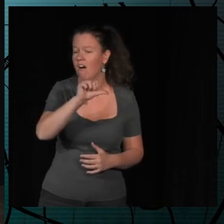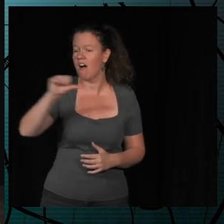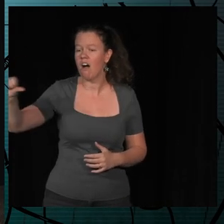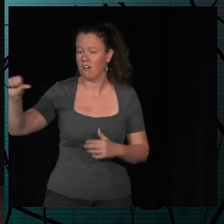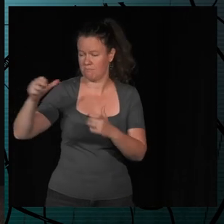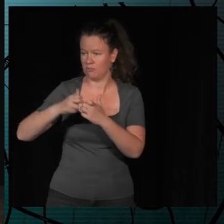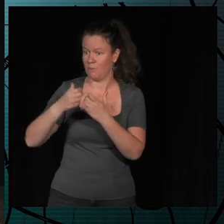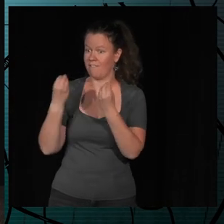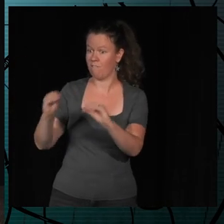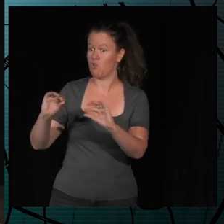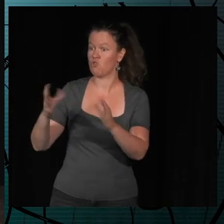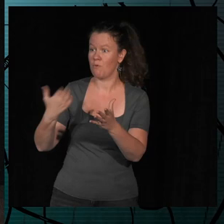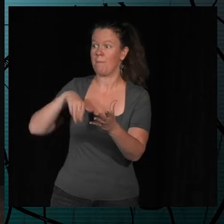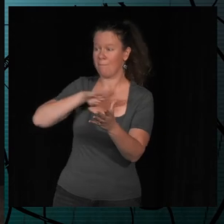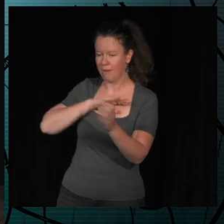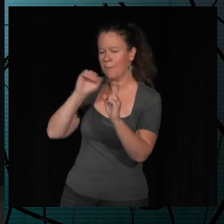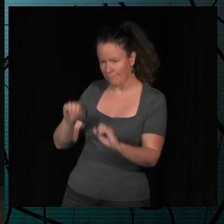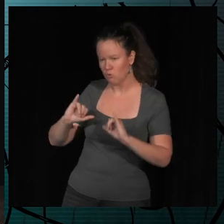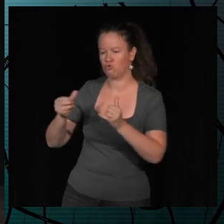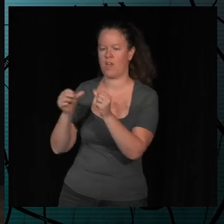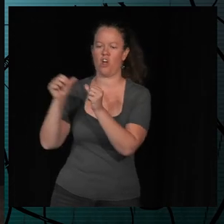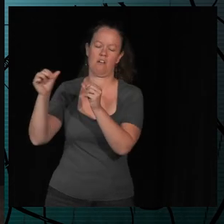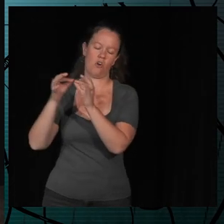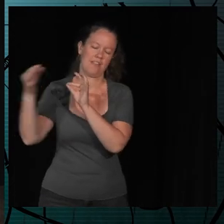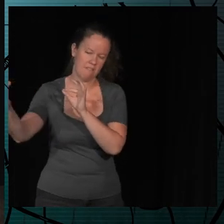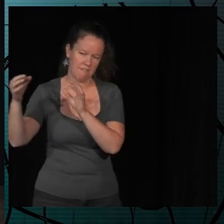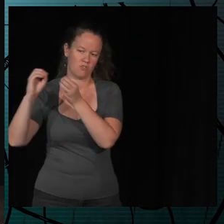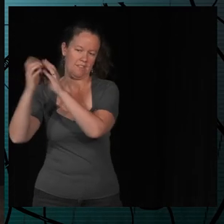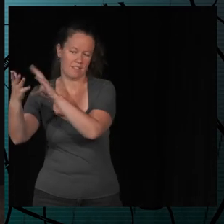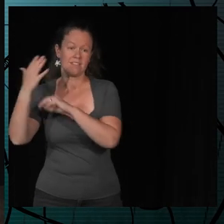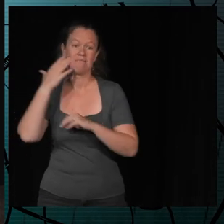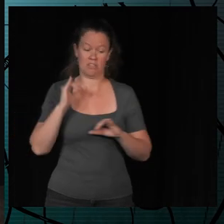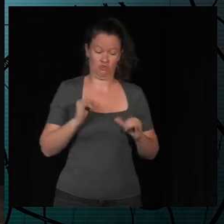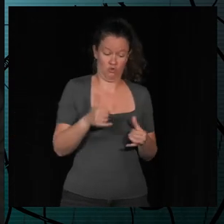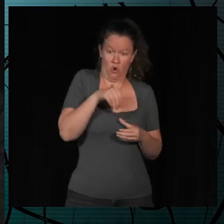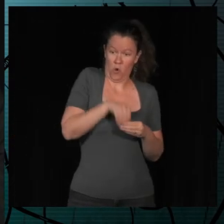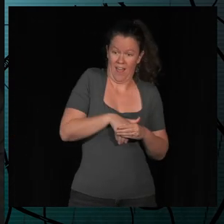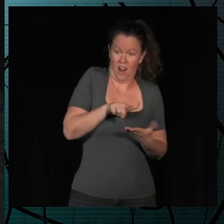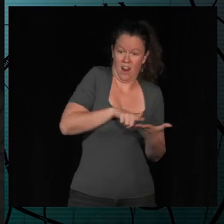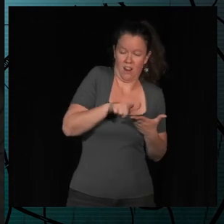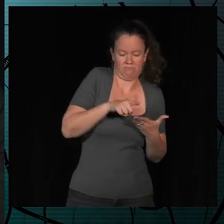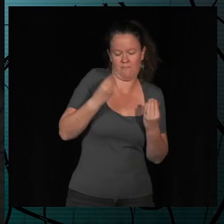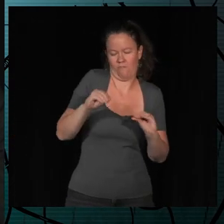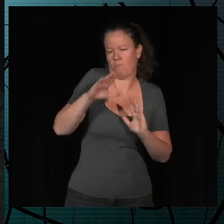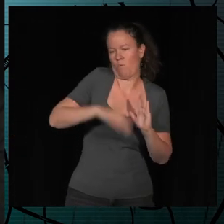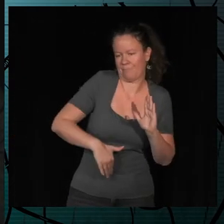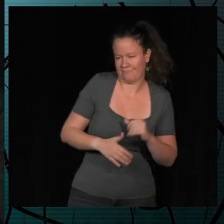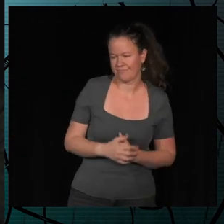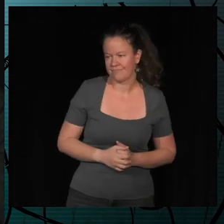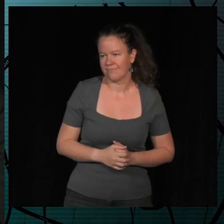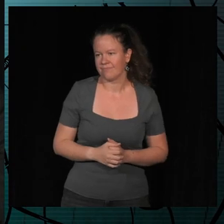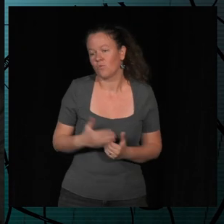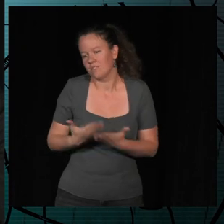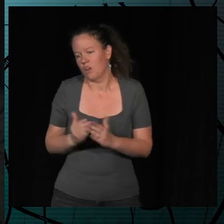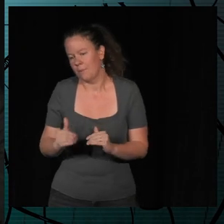justement pour rebondir sur tout ça la la BPI et cetera je sais pas moi je fais j'ai nous on fait une expérience il y a des on a enfin pas moi j'ai j'ai des collègues qui